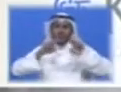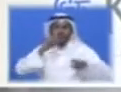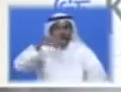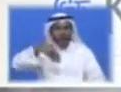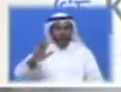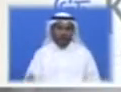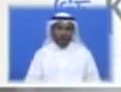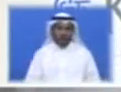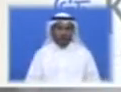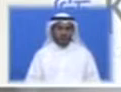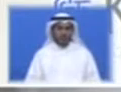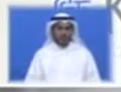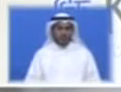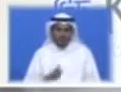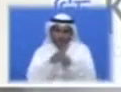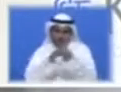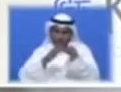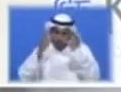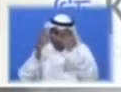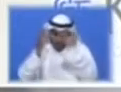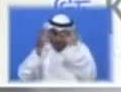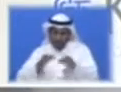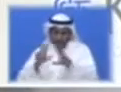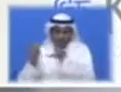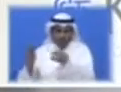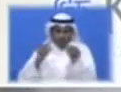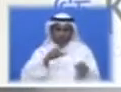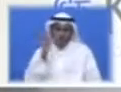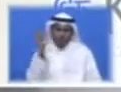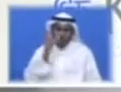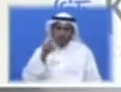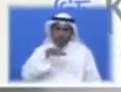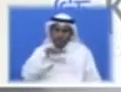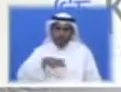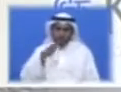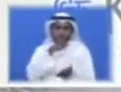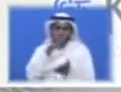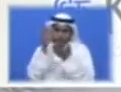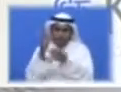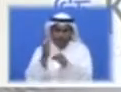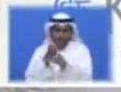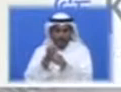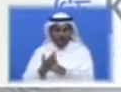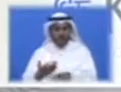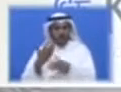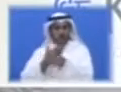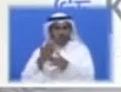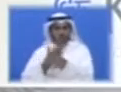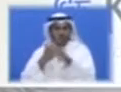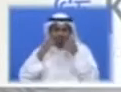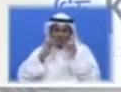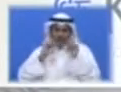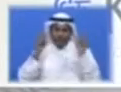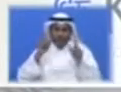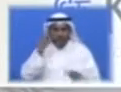طرحوا في هذه الورشه كثير من الاهتمامات في بعض الامور التي لا تكون ظاهره